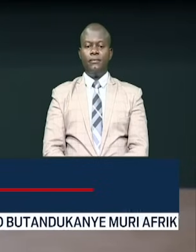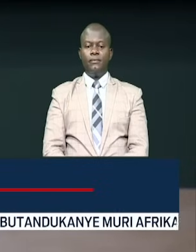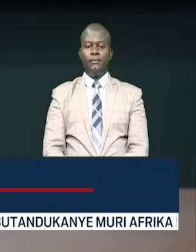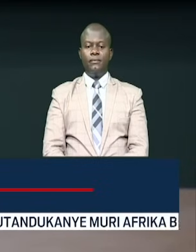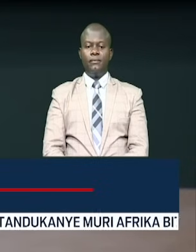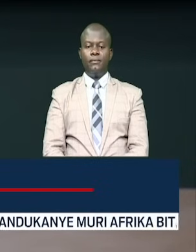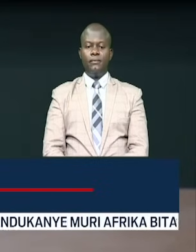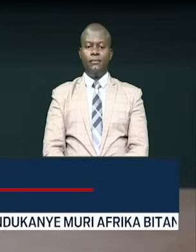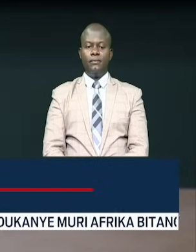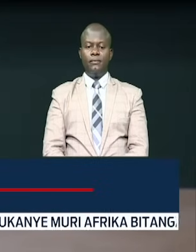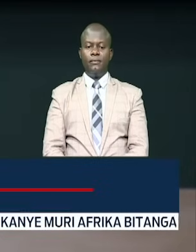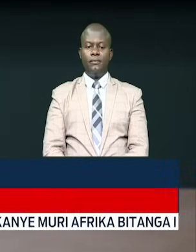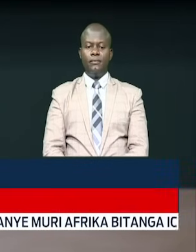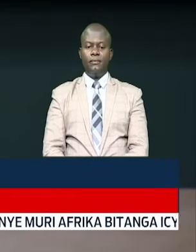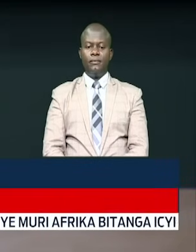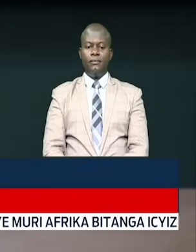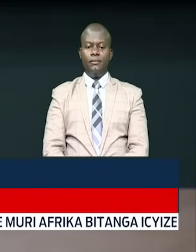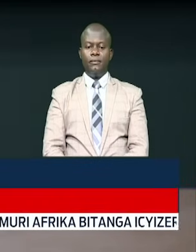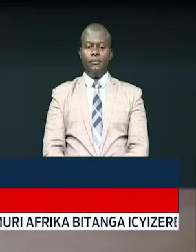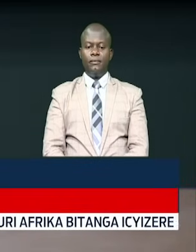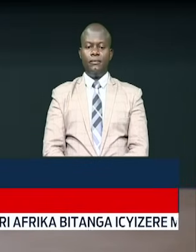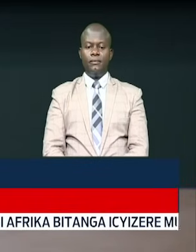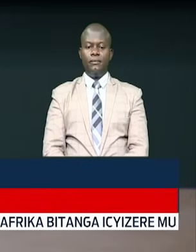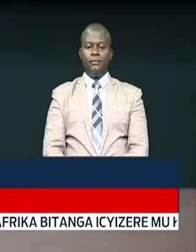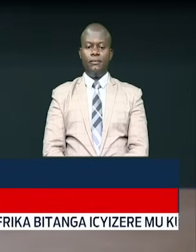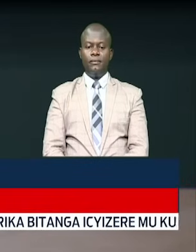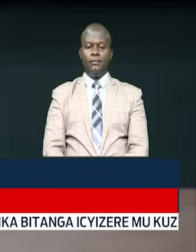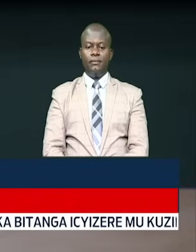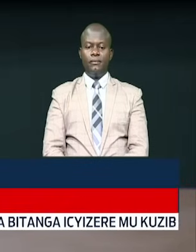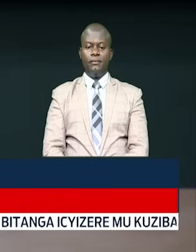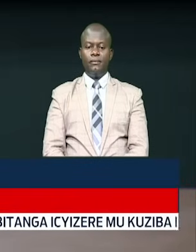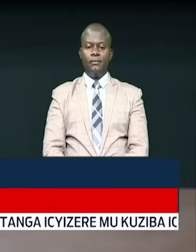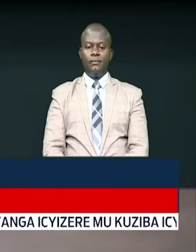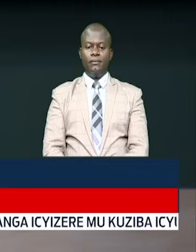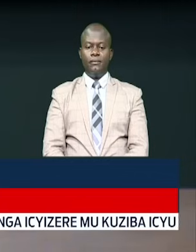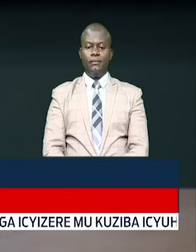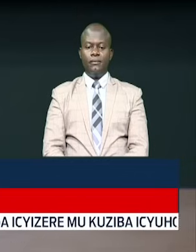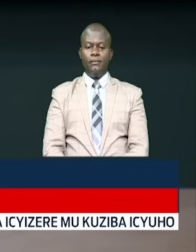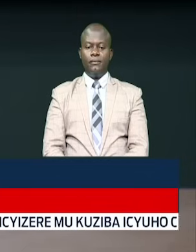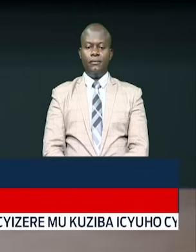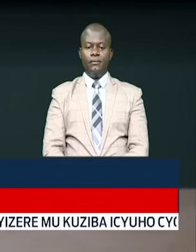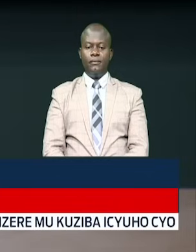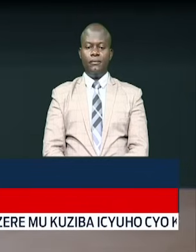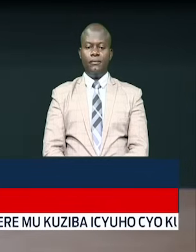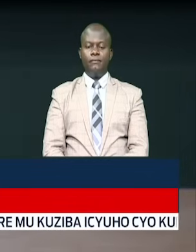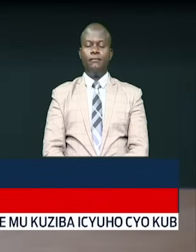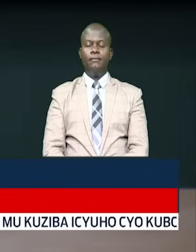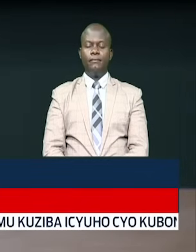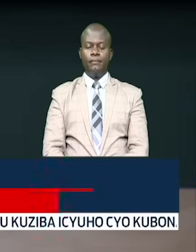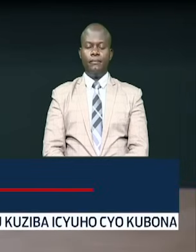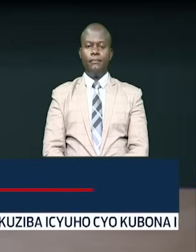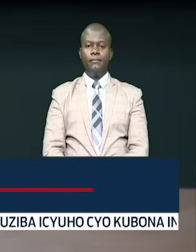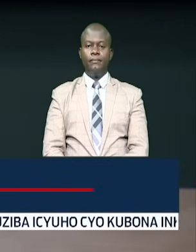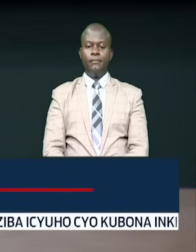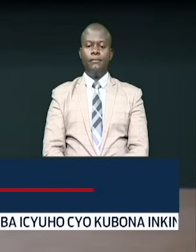Union have been strong partners, in fact friends for